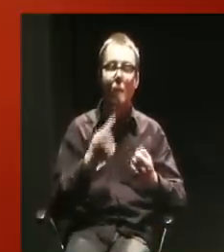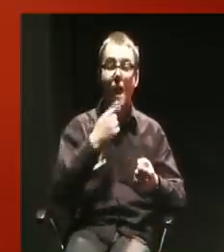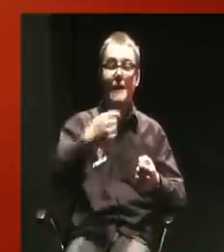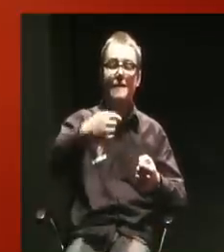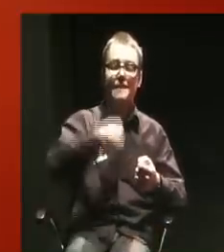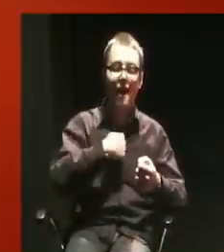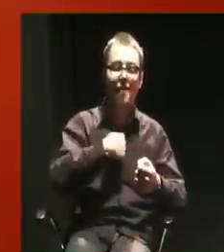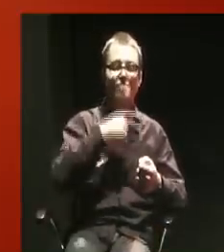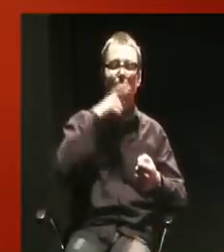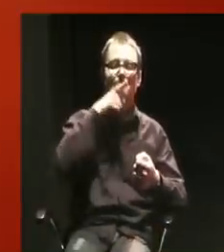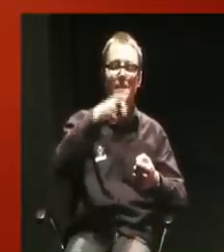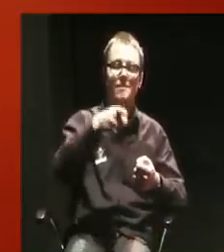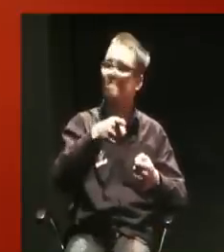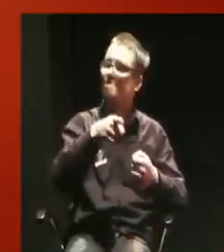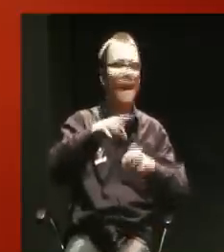my wszyscy,